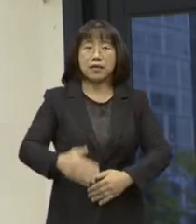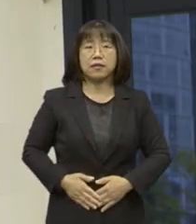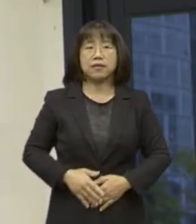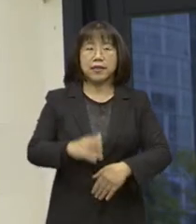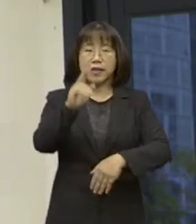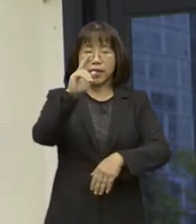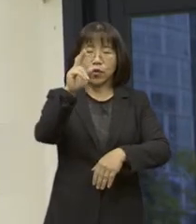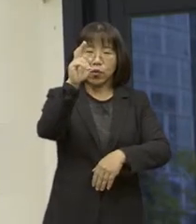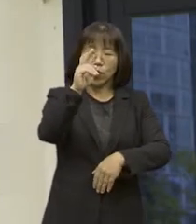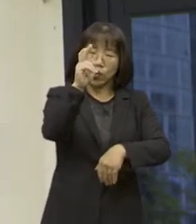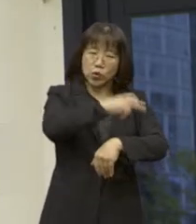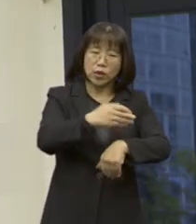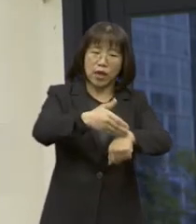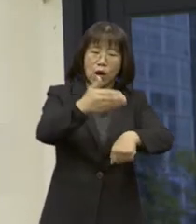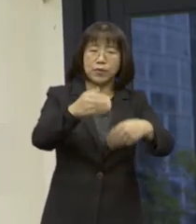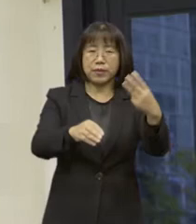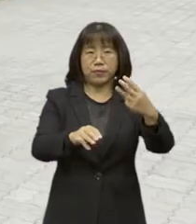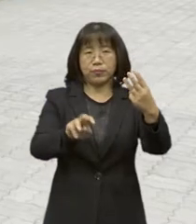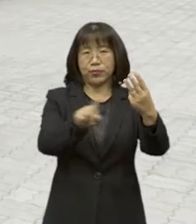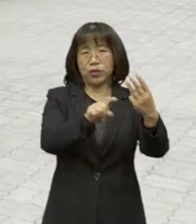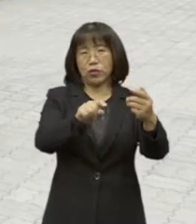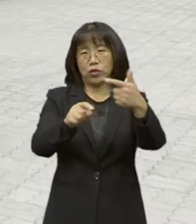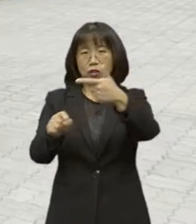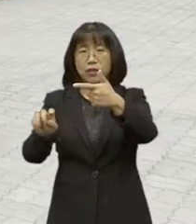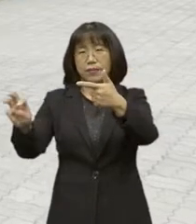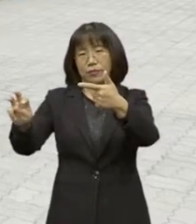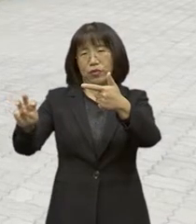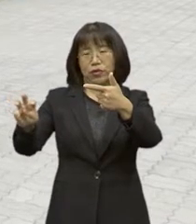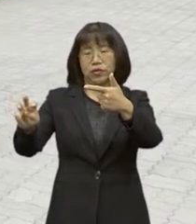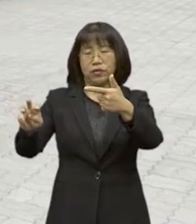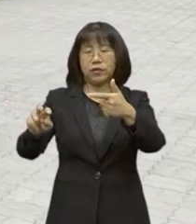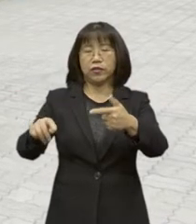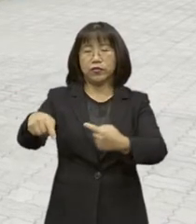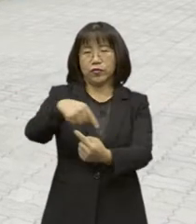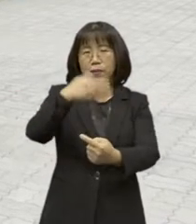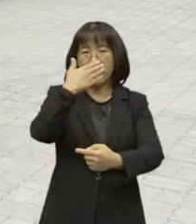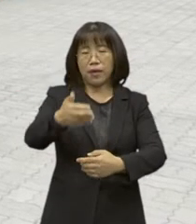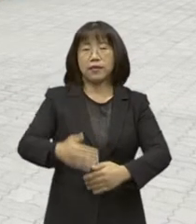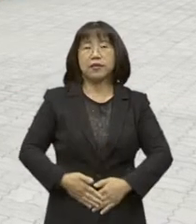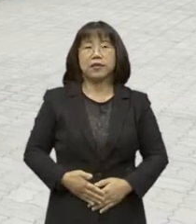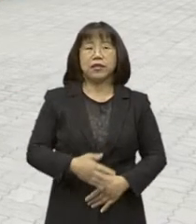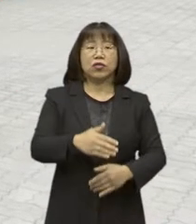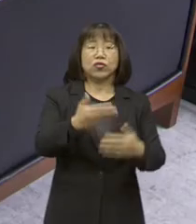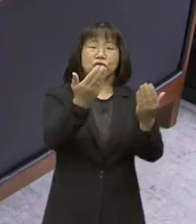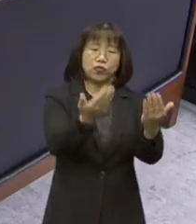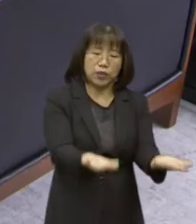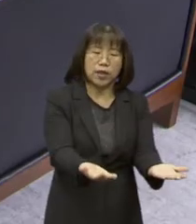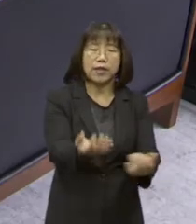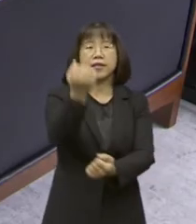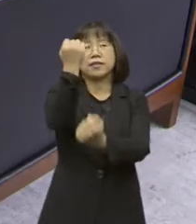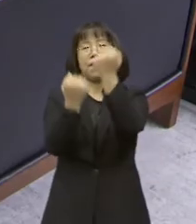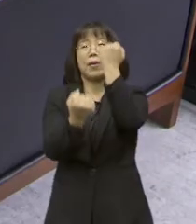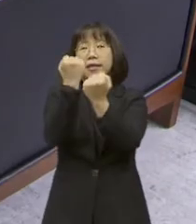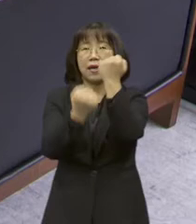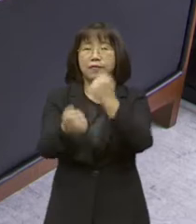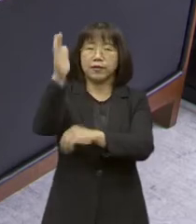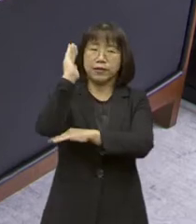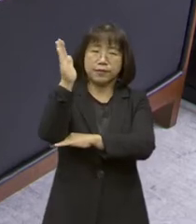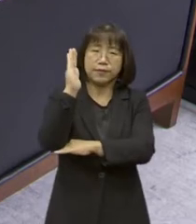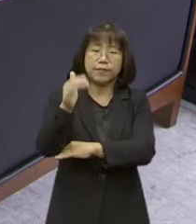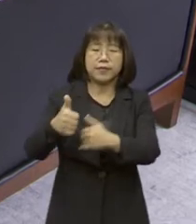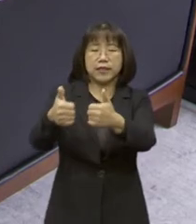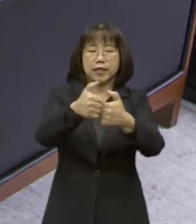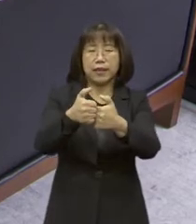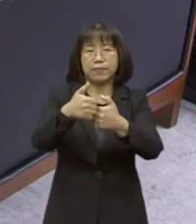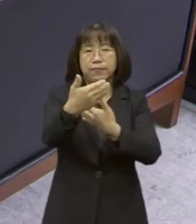9시 30분부터 오후 6시 30분까지 운영됩니다. 쉼터는 휴게실, 세미나실, 상담실